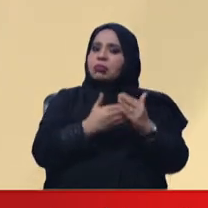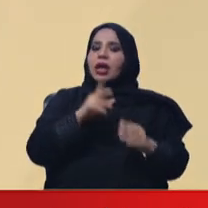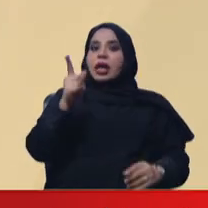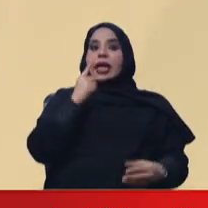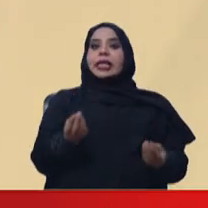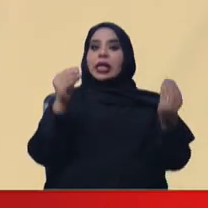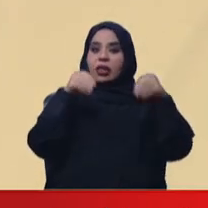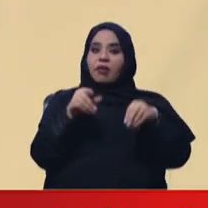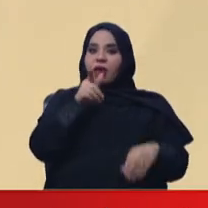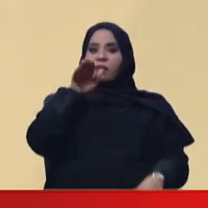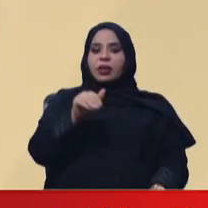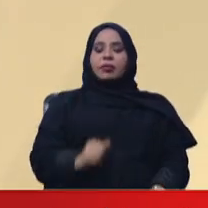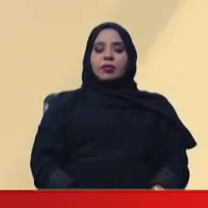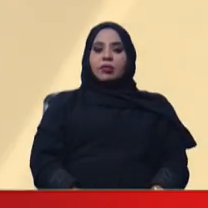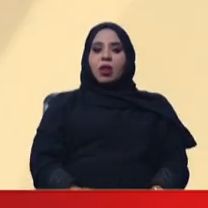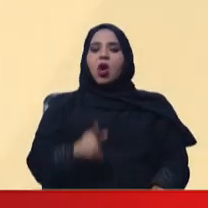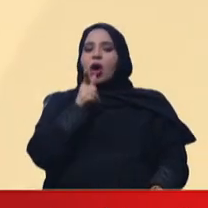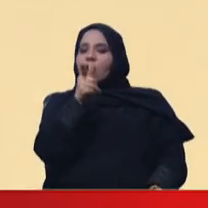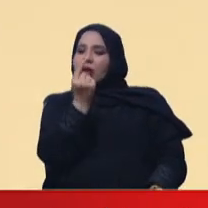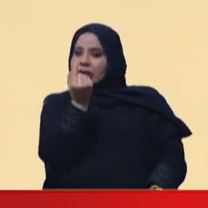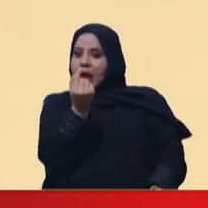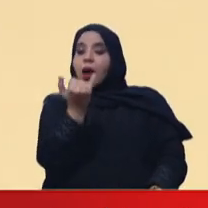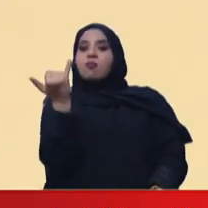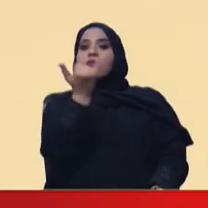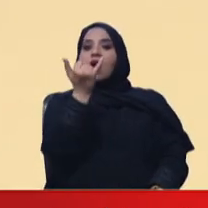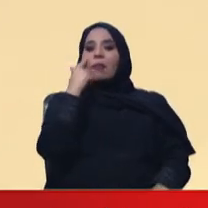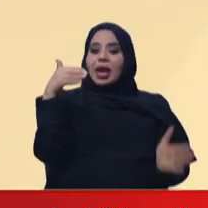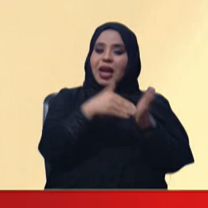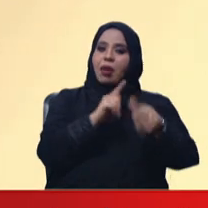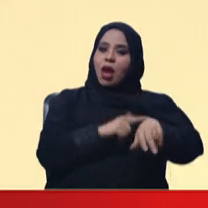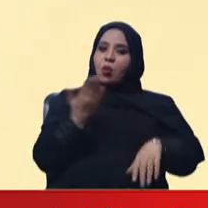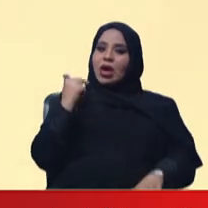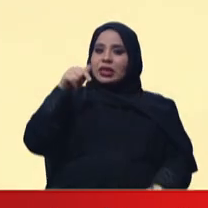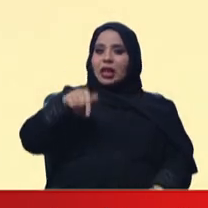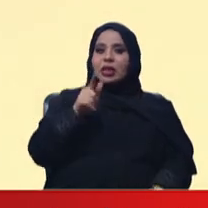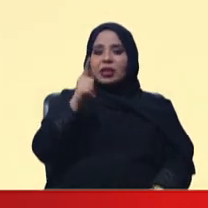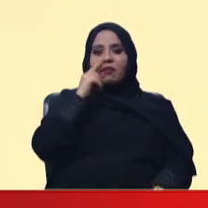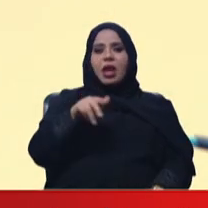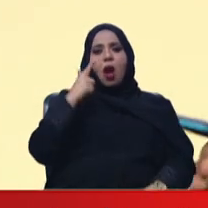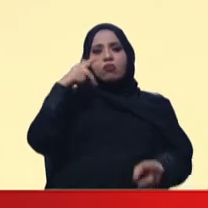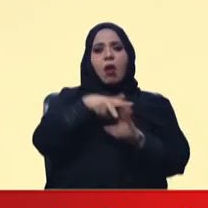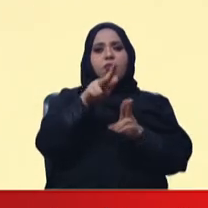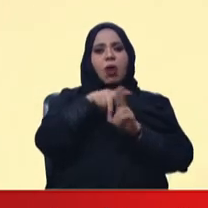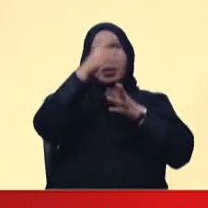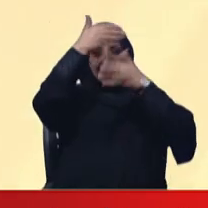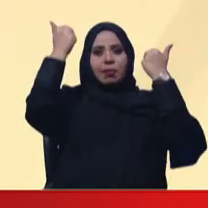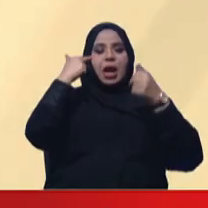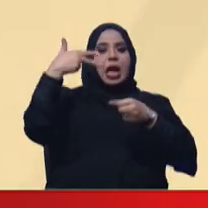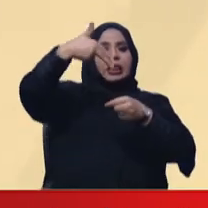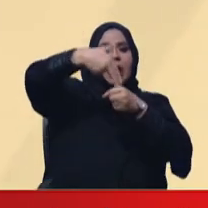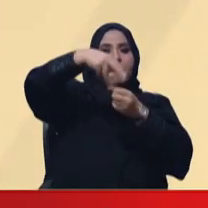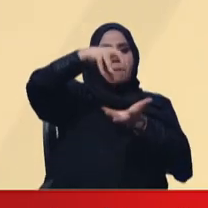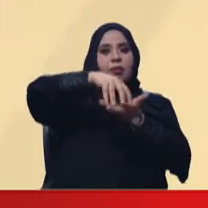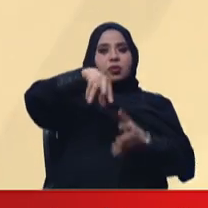إلى ذلك أشار إلى نقطة مهمة بالفترة الأخيرة وما حدث من الاعتداءات الإرهابية على ناقلات النفط